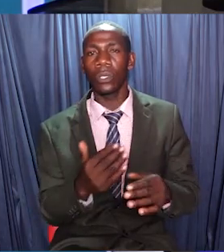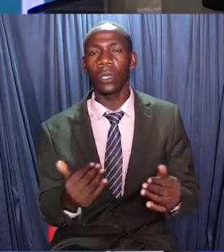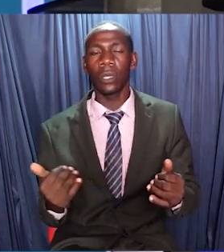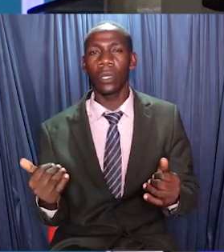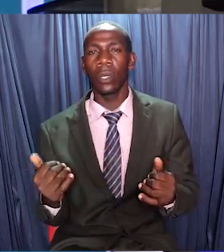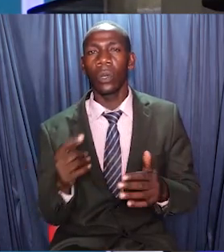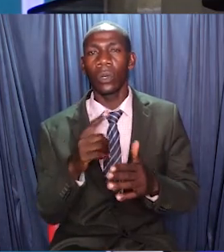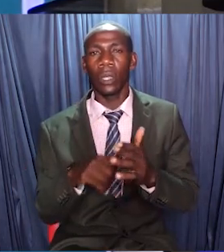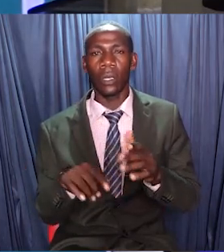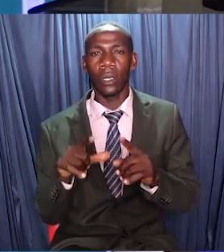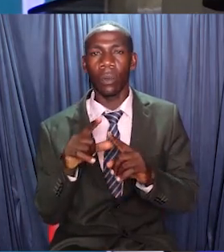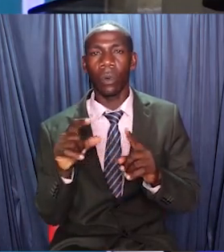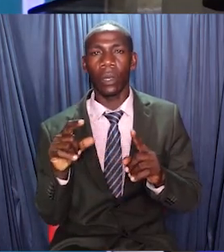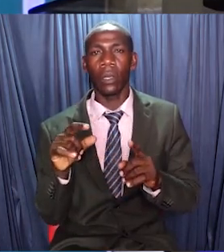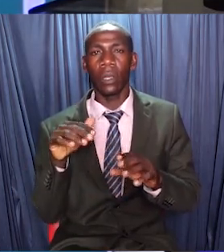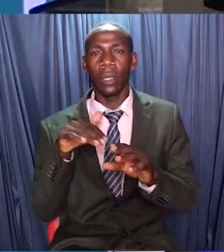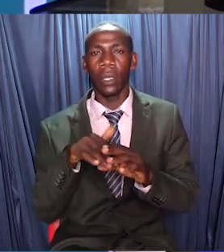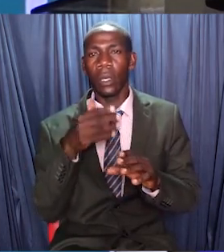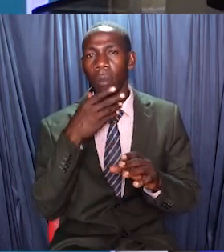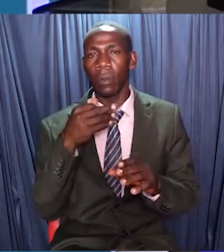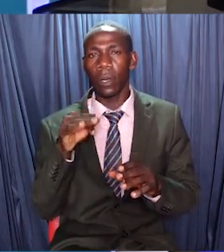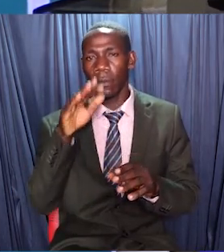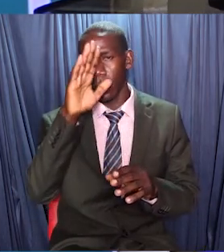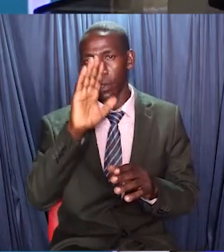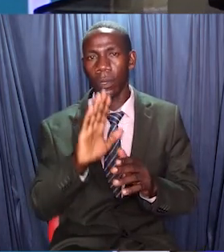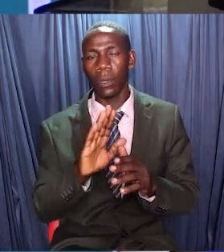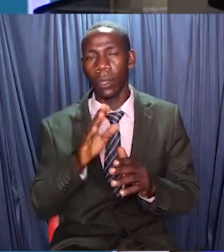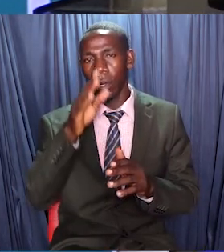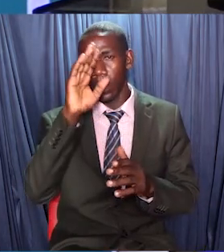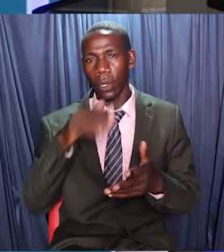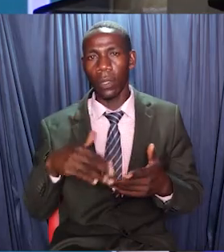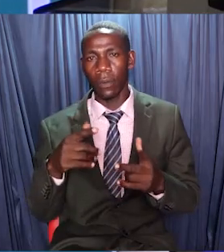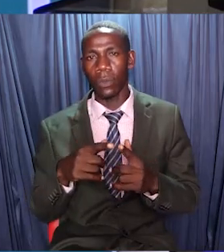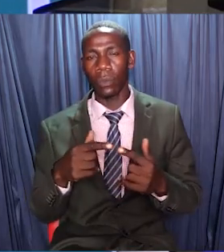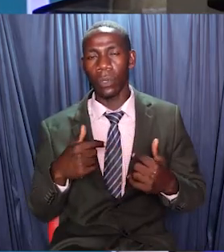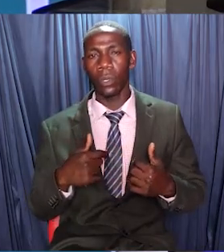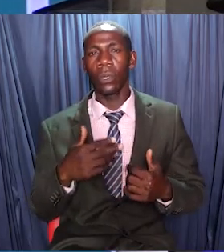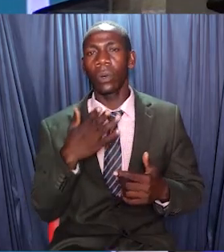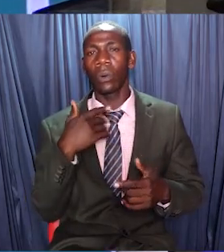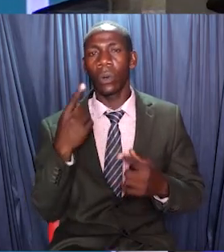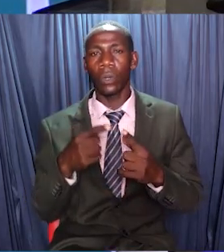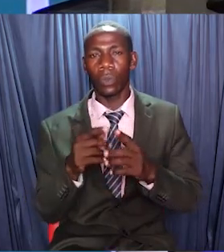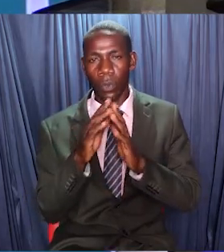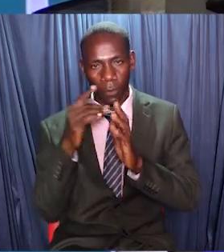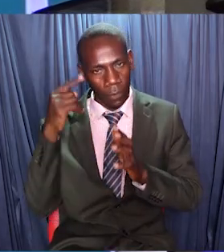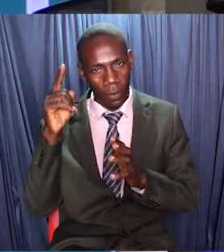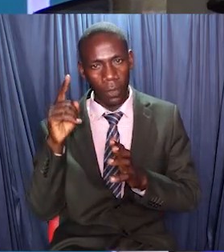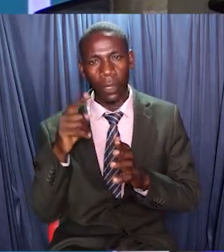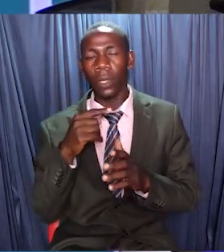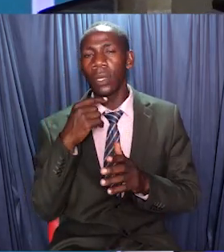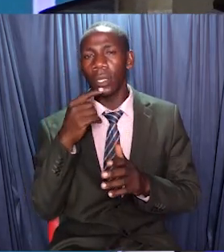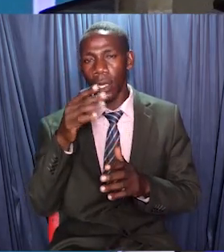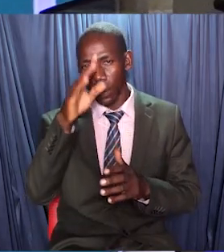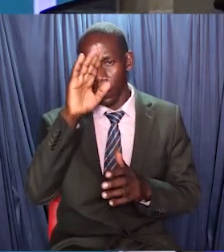child. Hilo ndilo neno. That is the word. Katika mtumishi wake. In his servant. Mungu amenipa. God has given me. Tutaenda kuliombea. We'll go and pray for. Umwambie